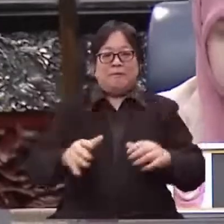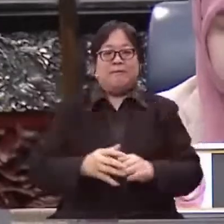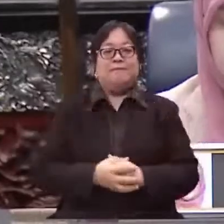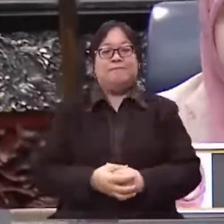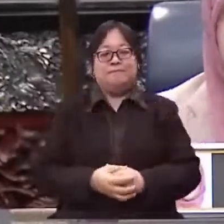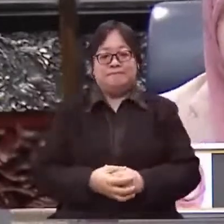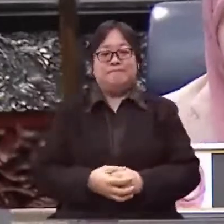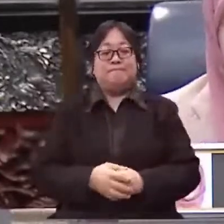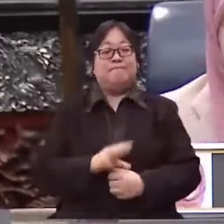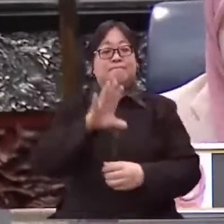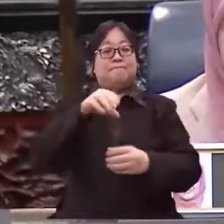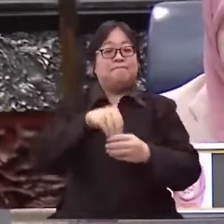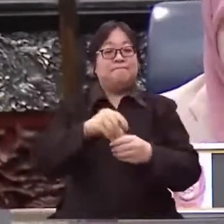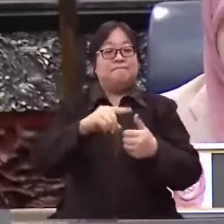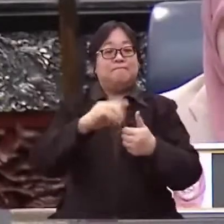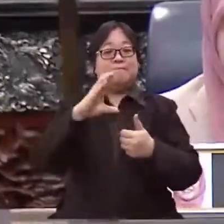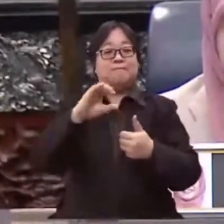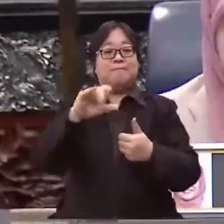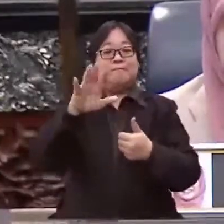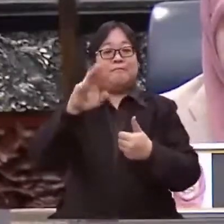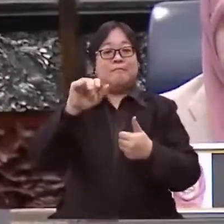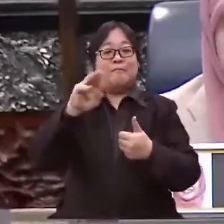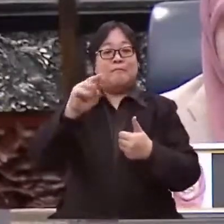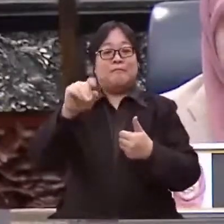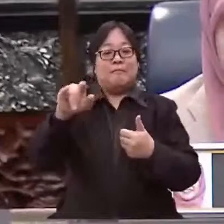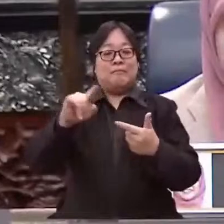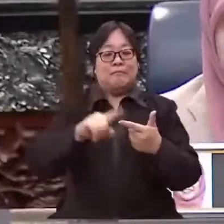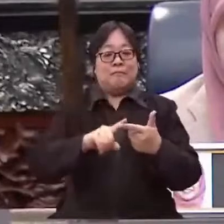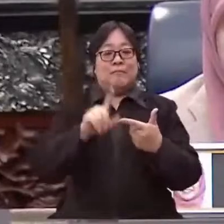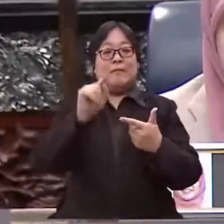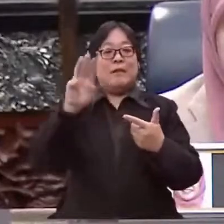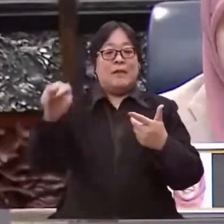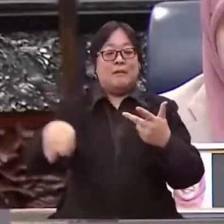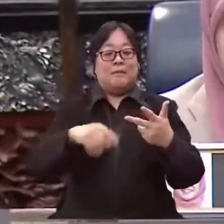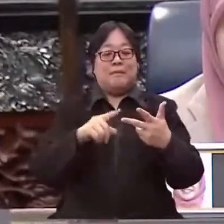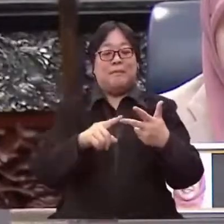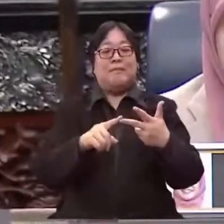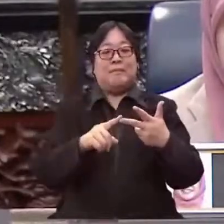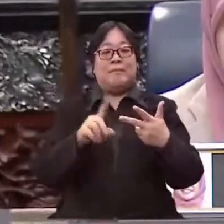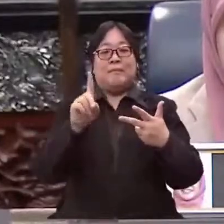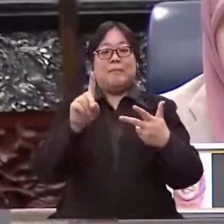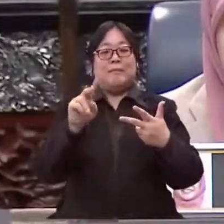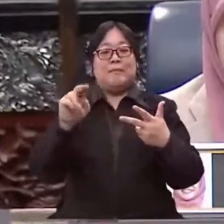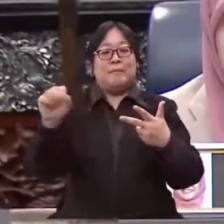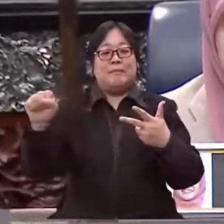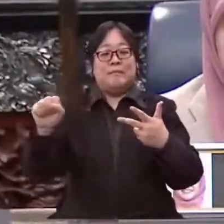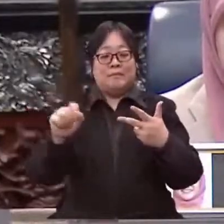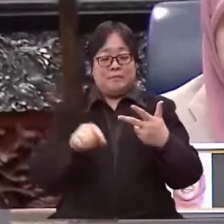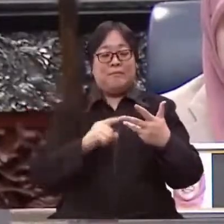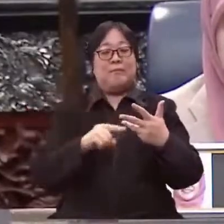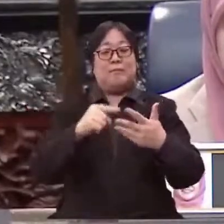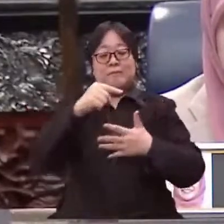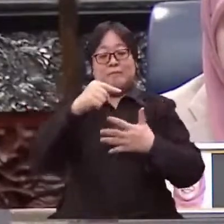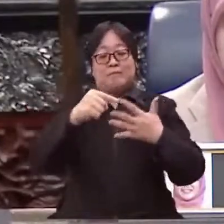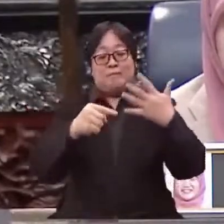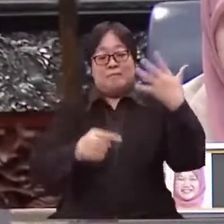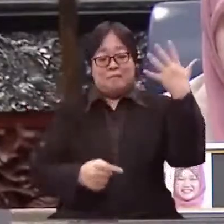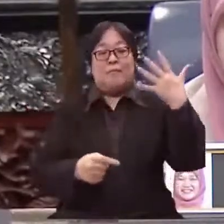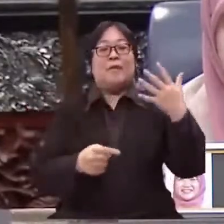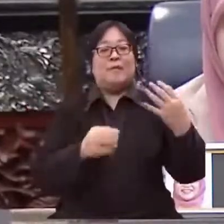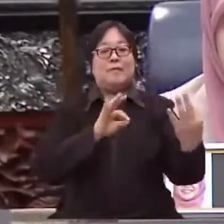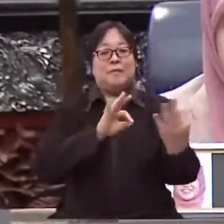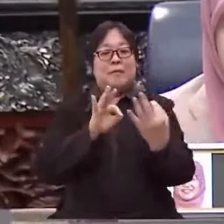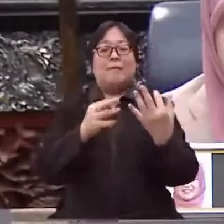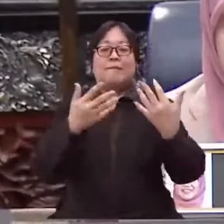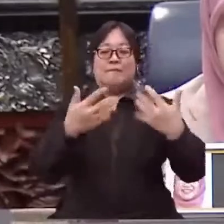berkaitan termasuklah selkom biji telecom dan digital nasional tersebut